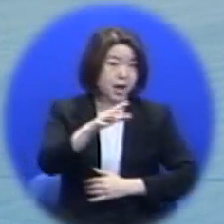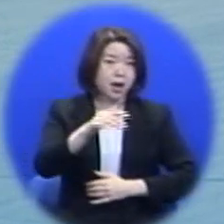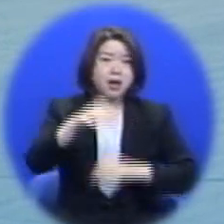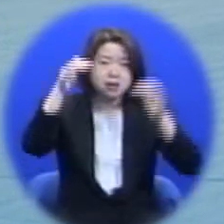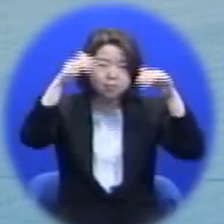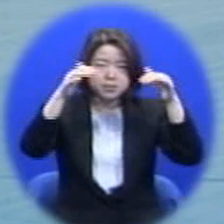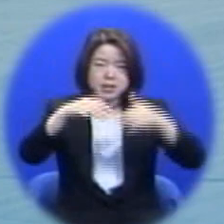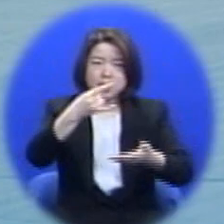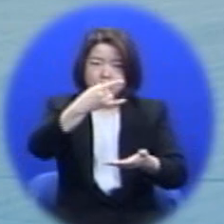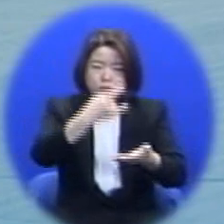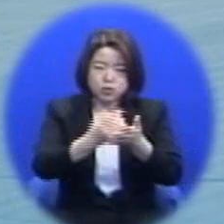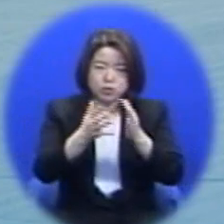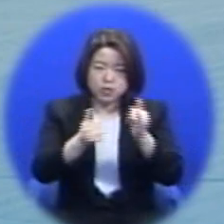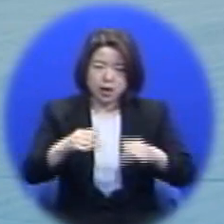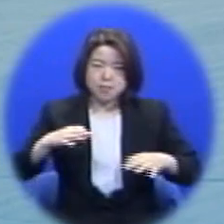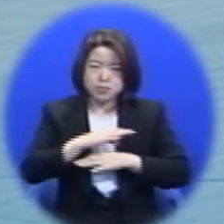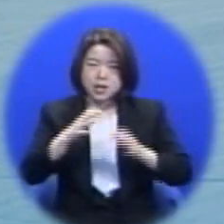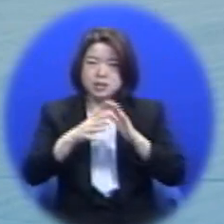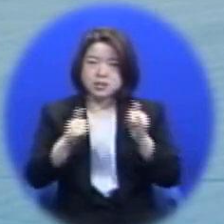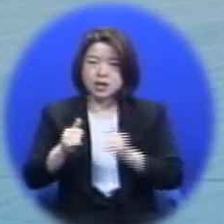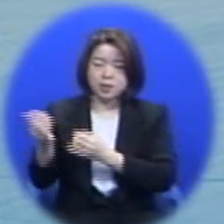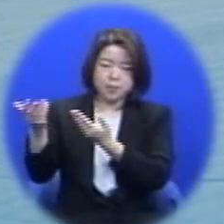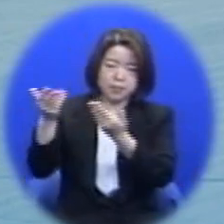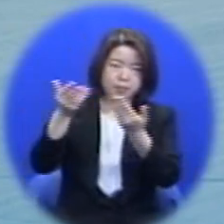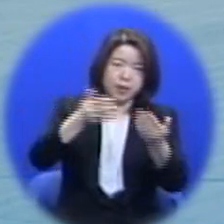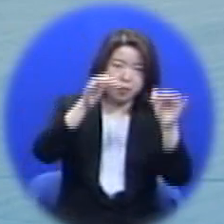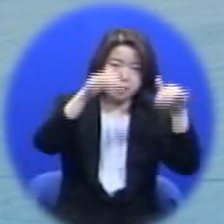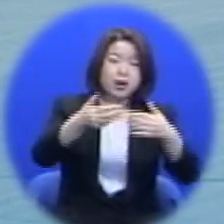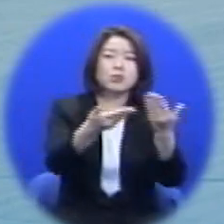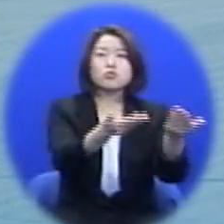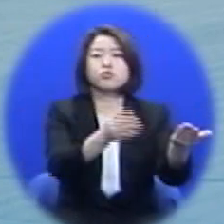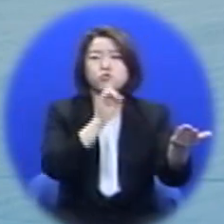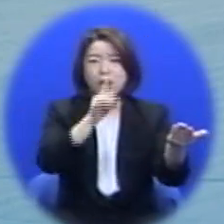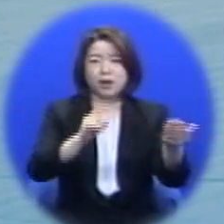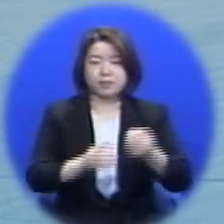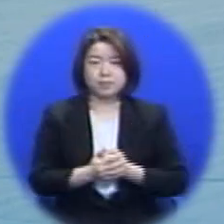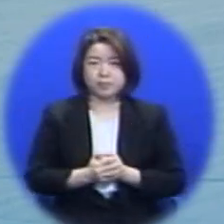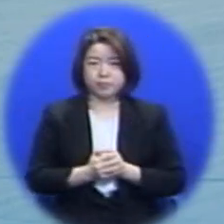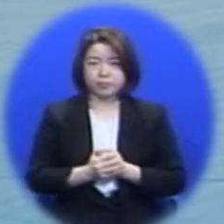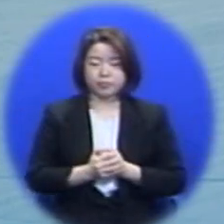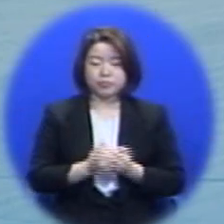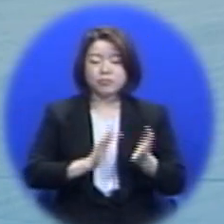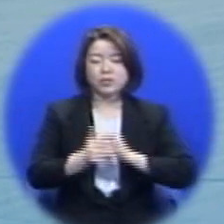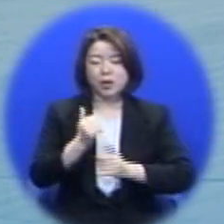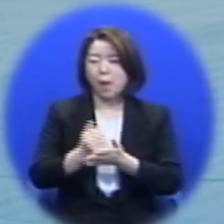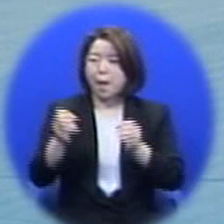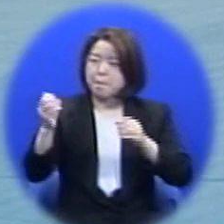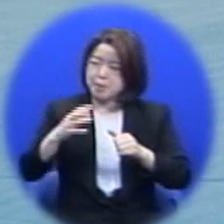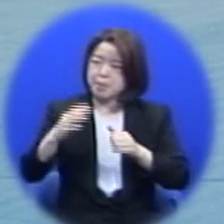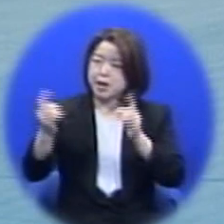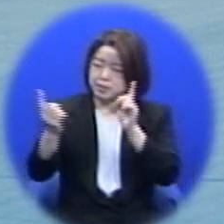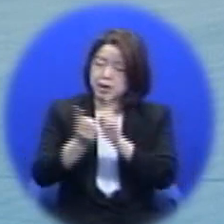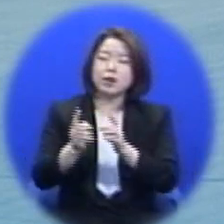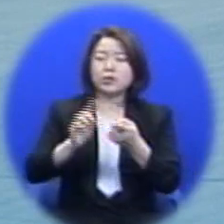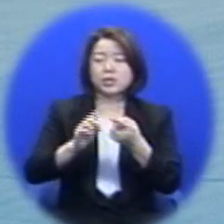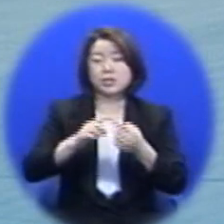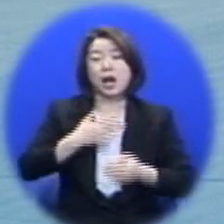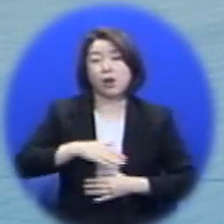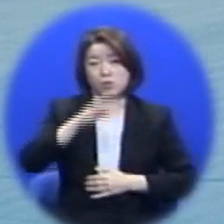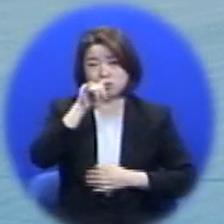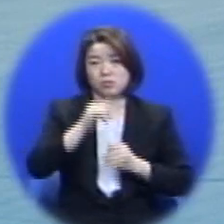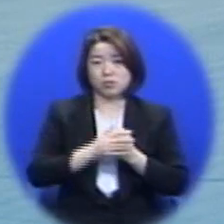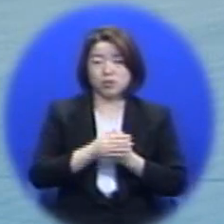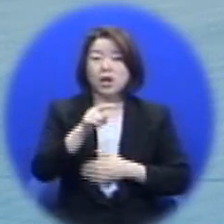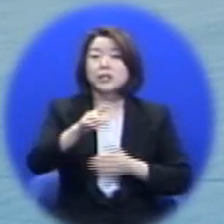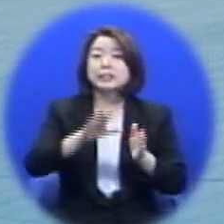자에게 내려주십니다. 예수님은 이미 핍박당할 때가 올 걸 알고 계셨어요. 그때